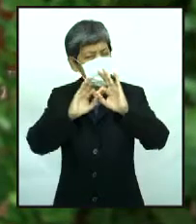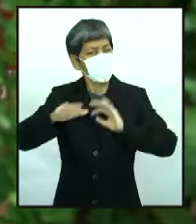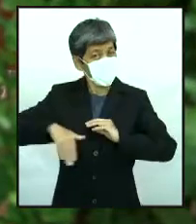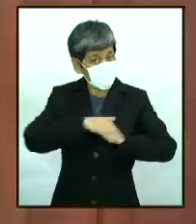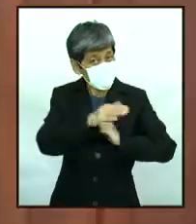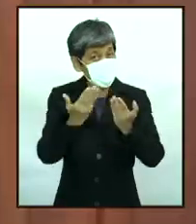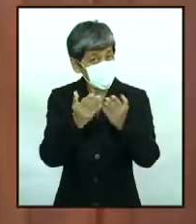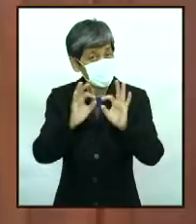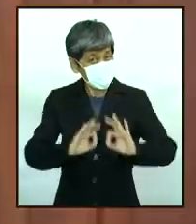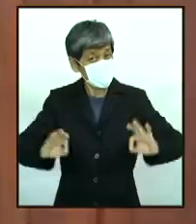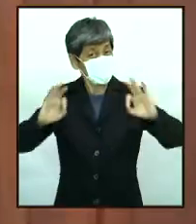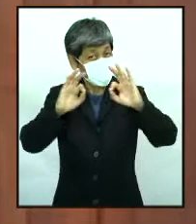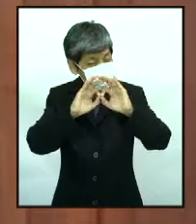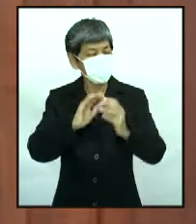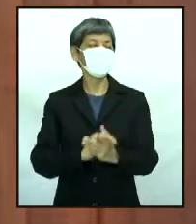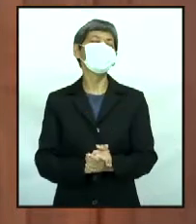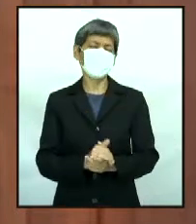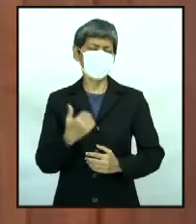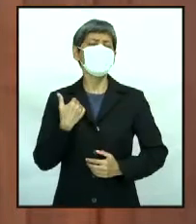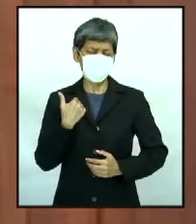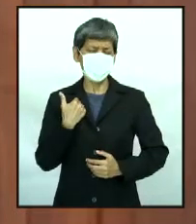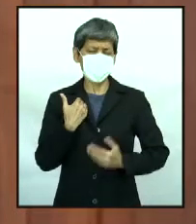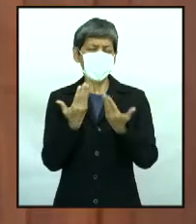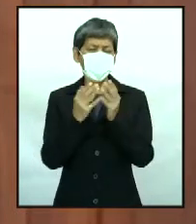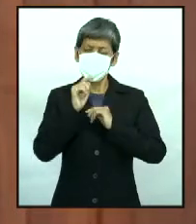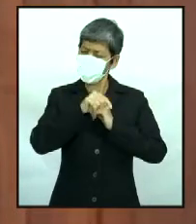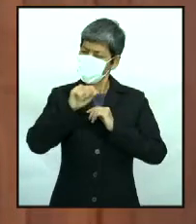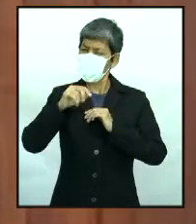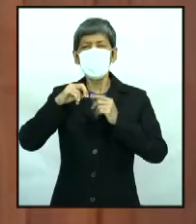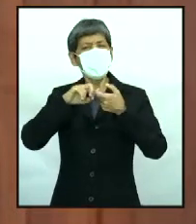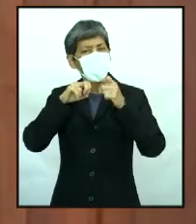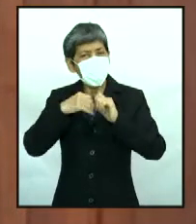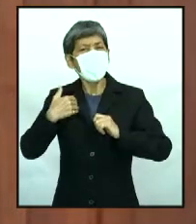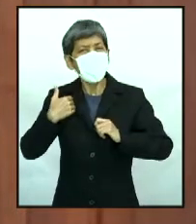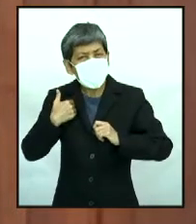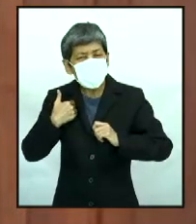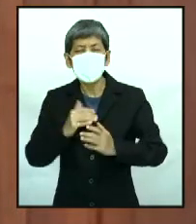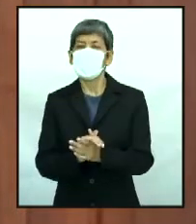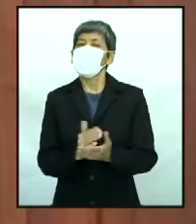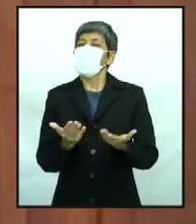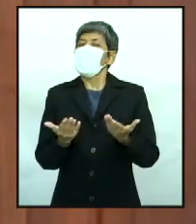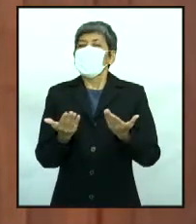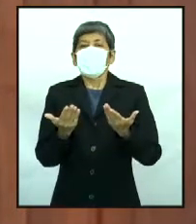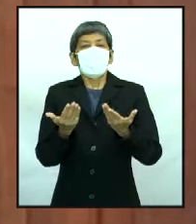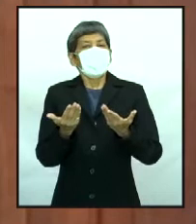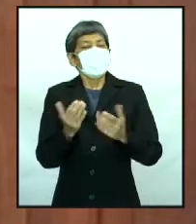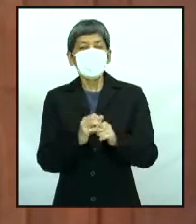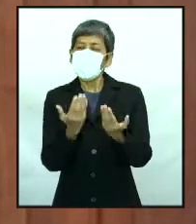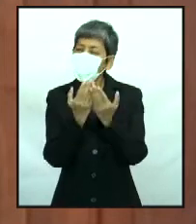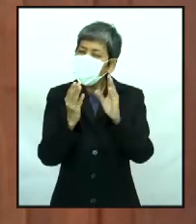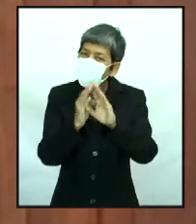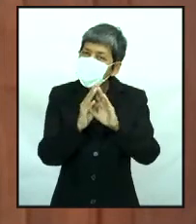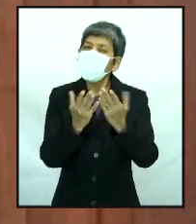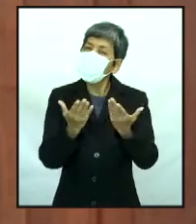คนค่ะแต่ในความเป็นจริงแล้วยังมีอีกหลายๆครอบครัวที่พบเจอปัญหาอุปสรรคไม่ว่าจะเป็นสถานะทางครอบครั